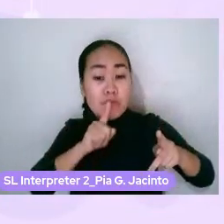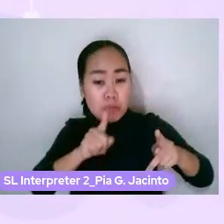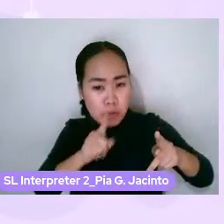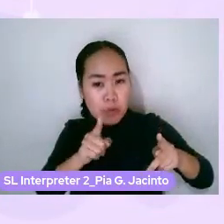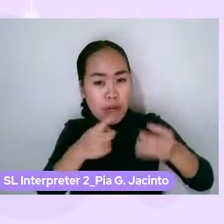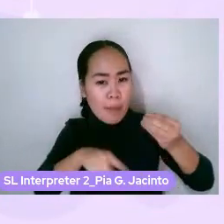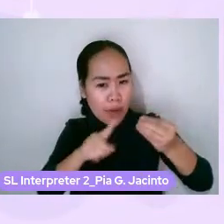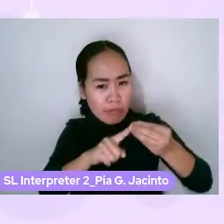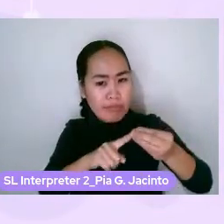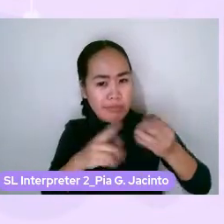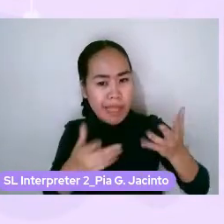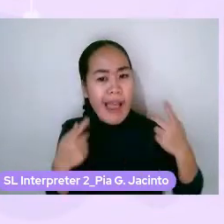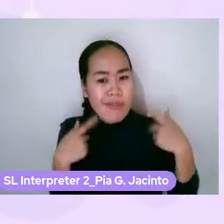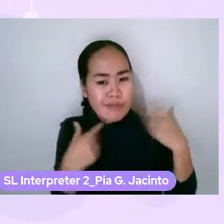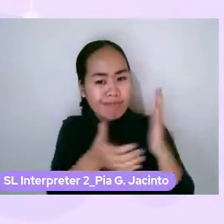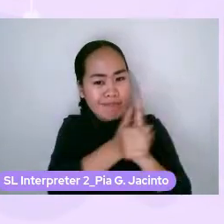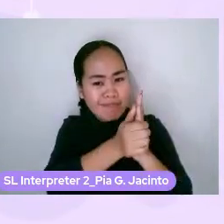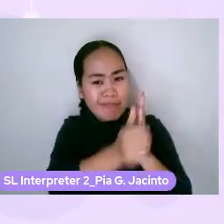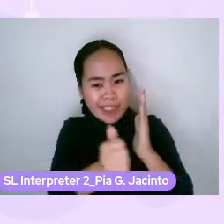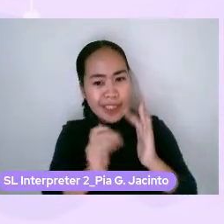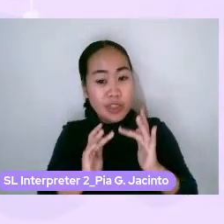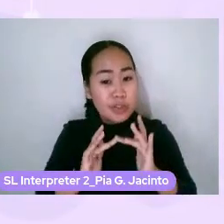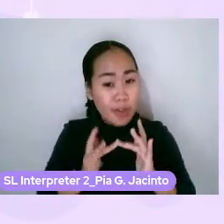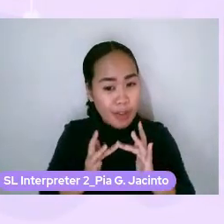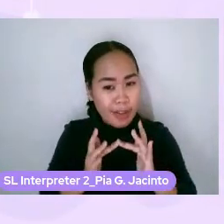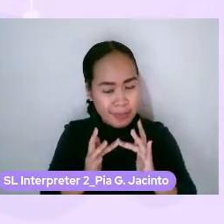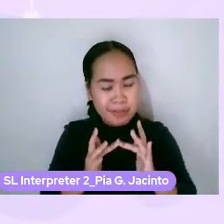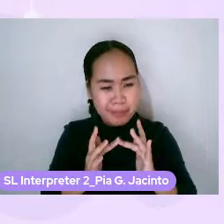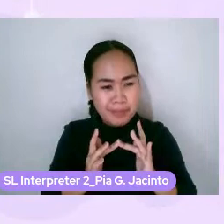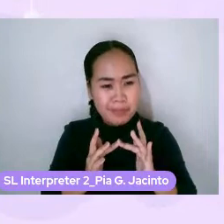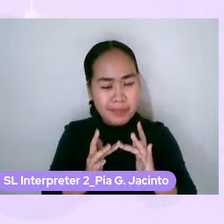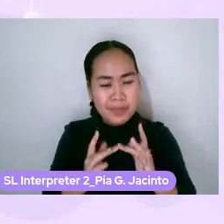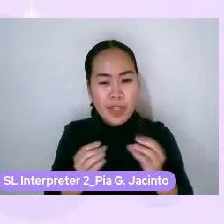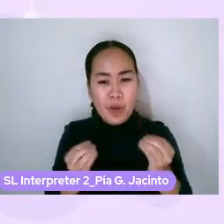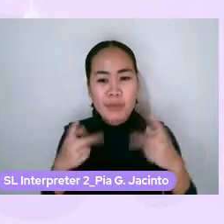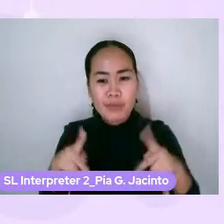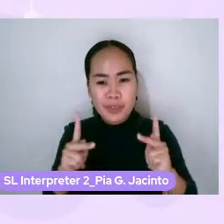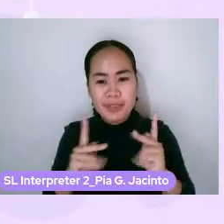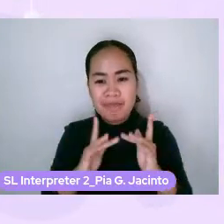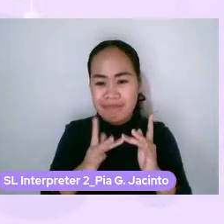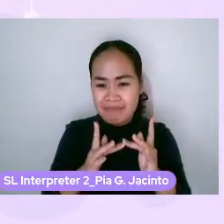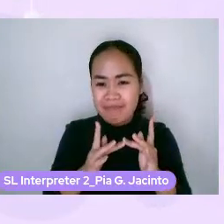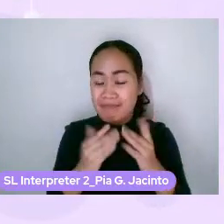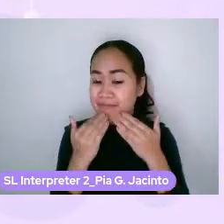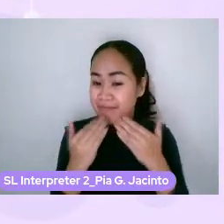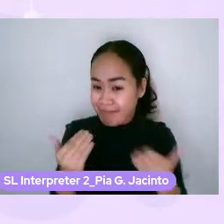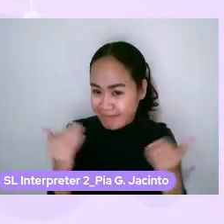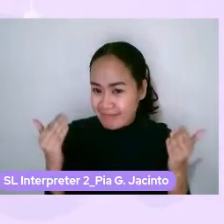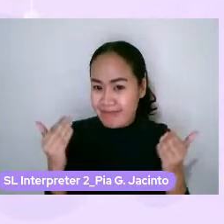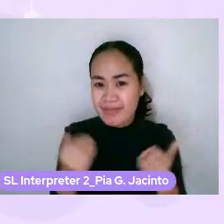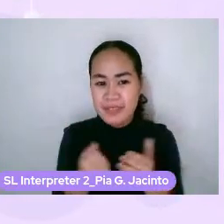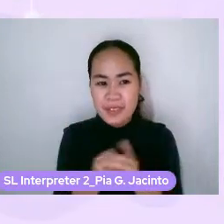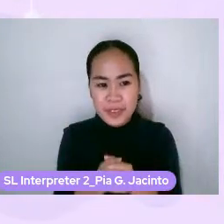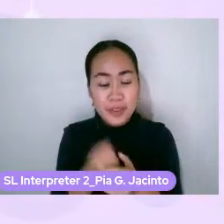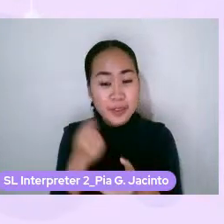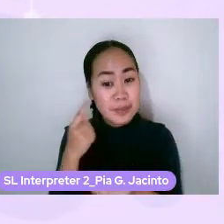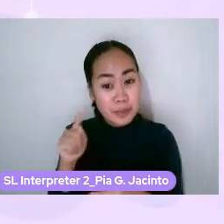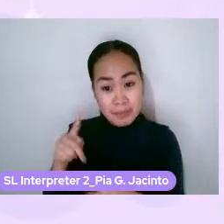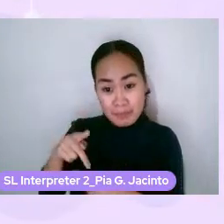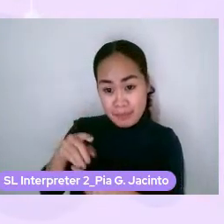ay equipped with digital skills and digital opportunities. So, maraming salamat sa